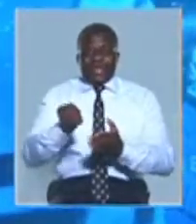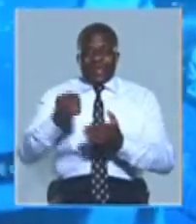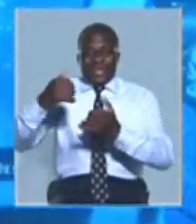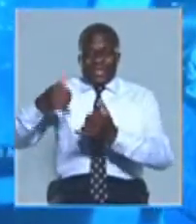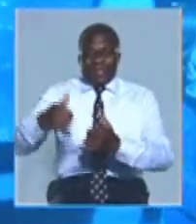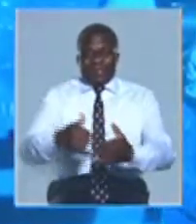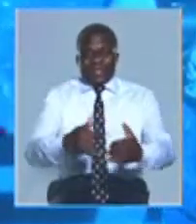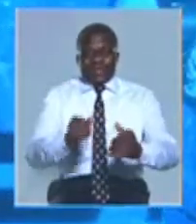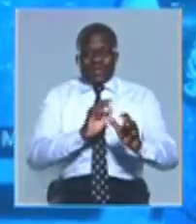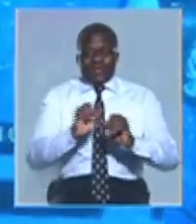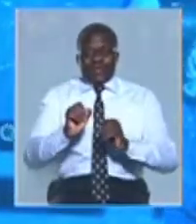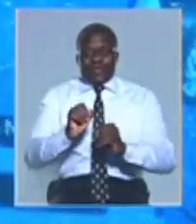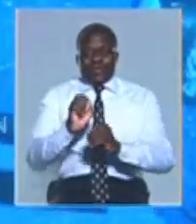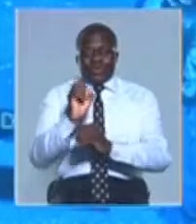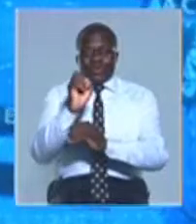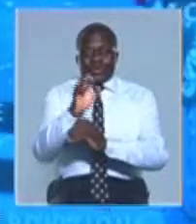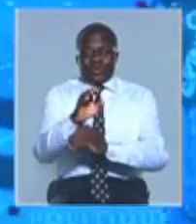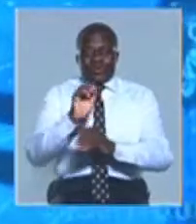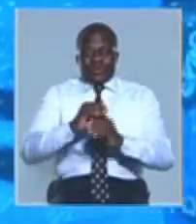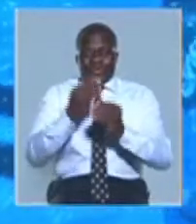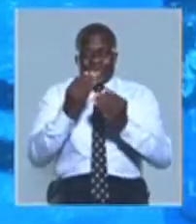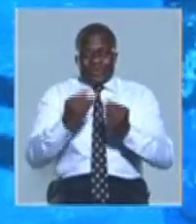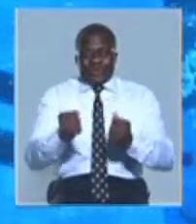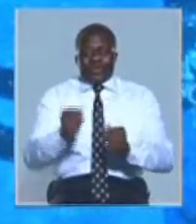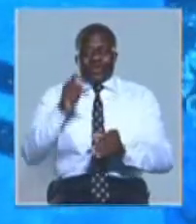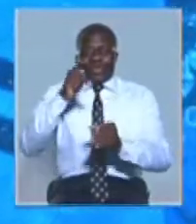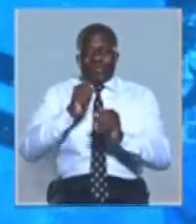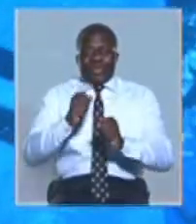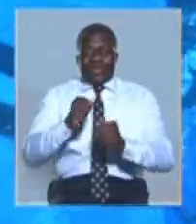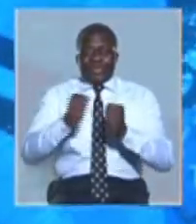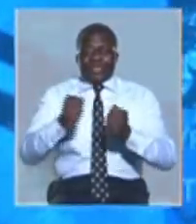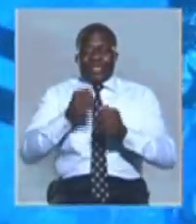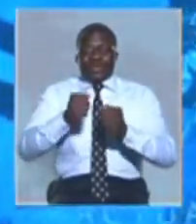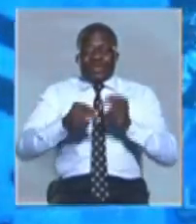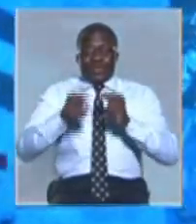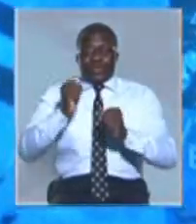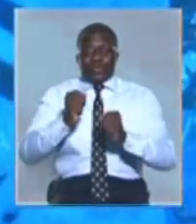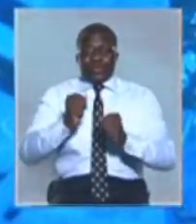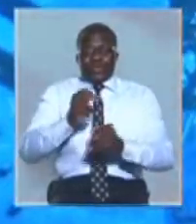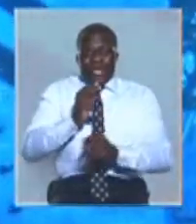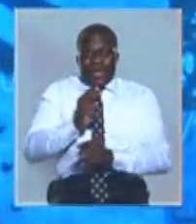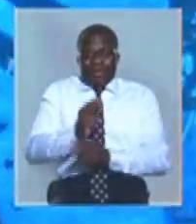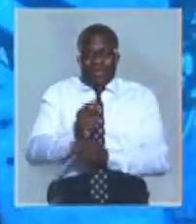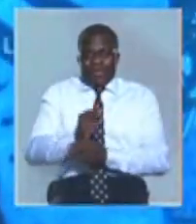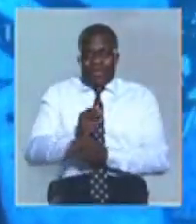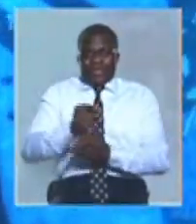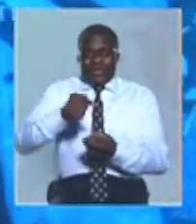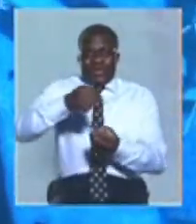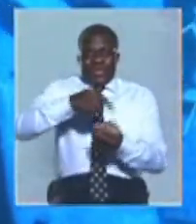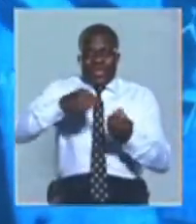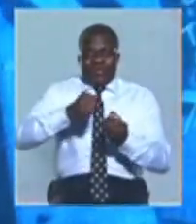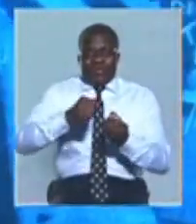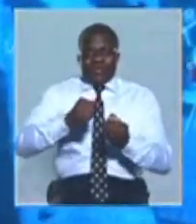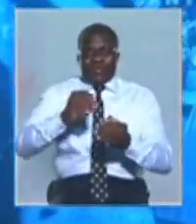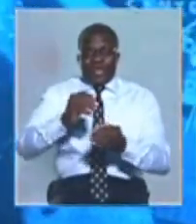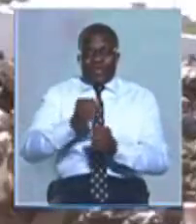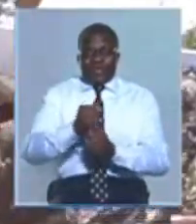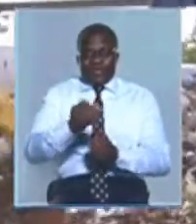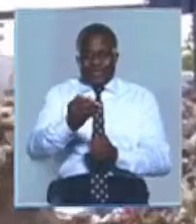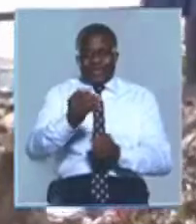suivre, nous faisons un zoom sur cette solution qui contribue sans aucun doute à la préservation de l'environnement. Jean-Claude